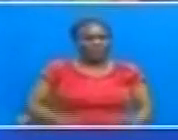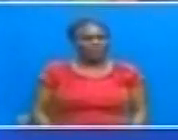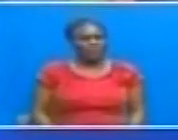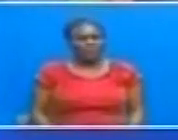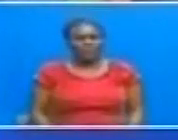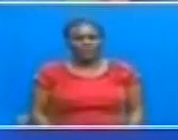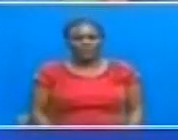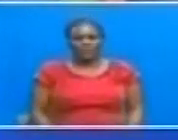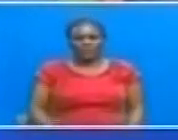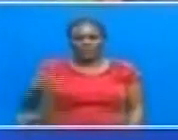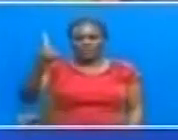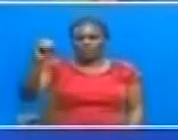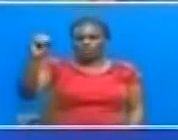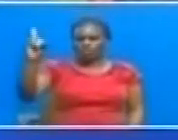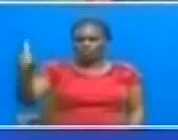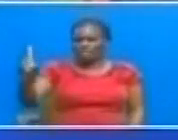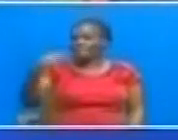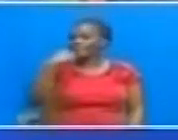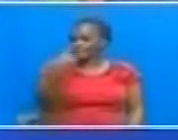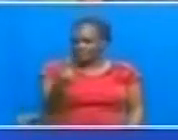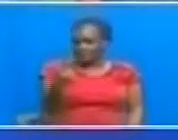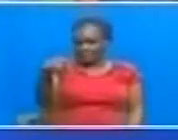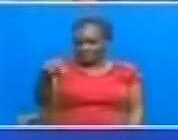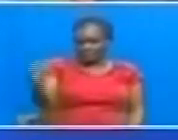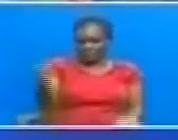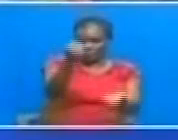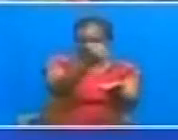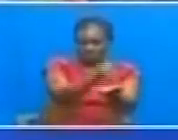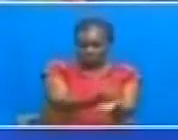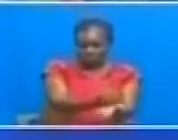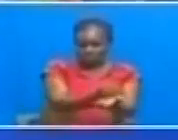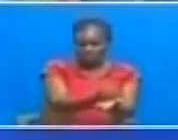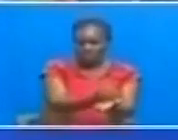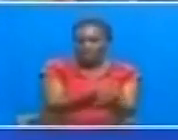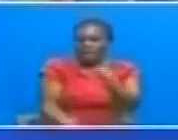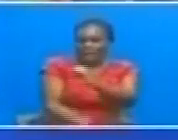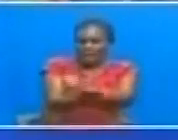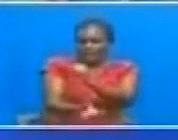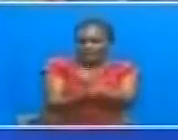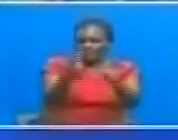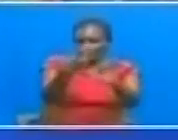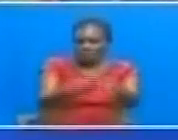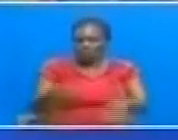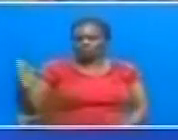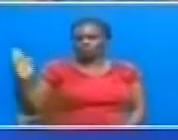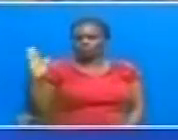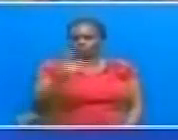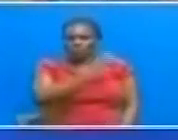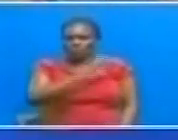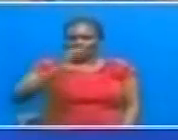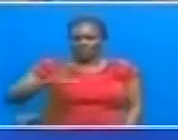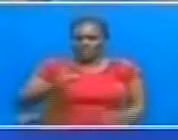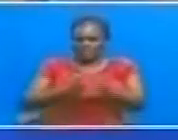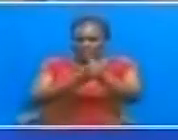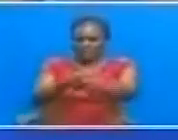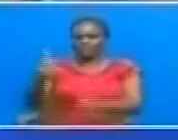Makao makuu ya jeshi imesema kuwa kanali Fatuma alipata cheo hicho baada ya ushauri wa rais kutoka kwa Baraza la Ulinzi linaloongozwa na